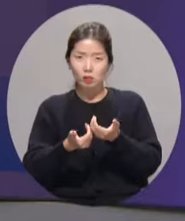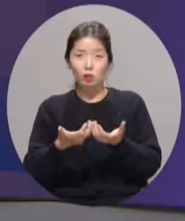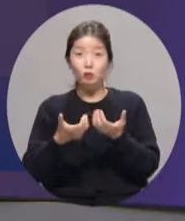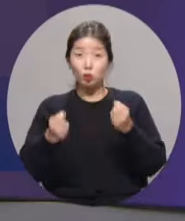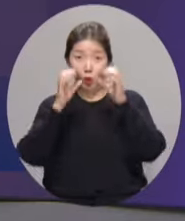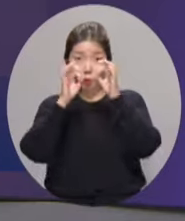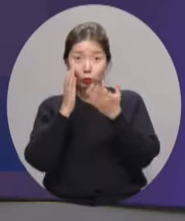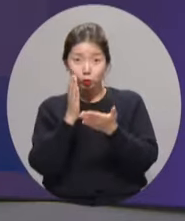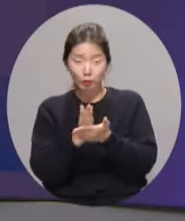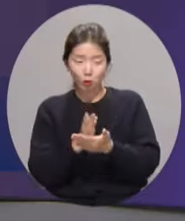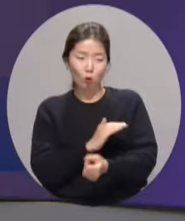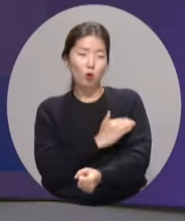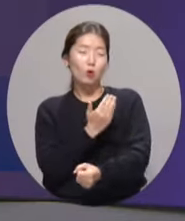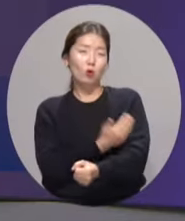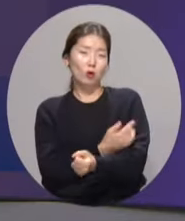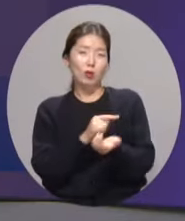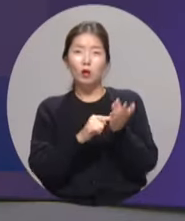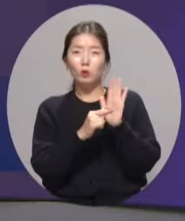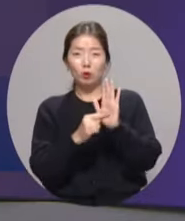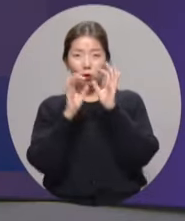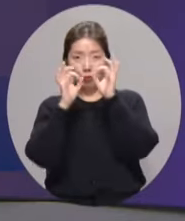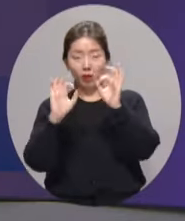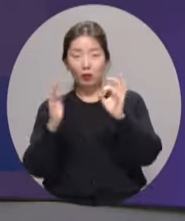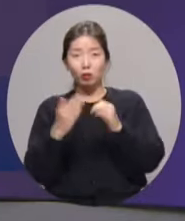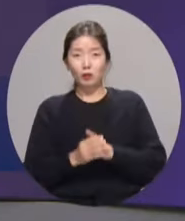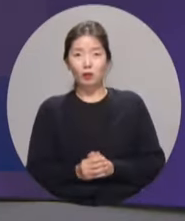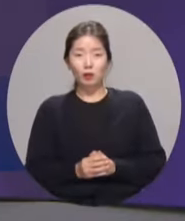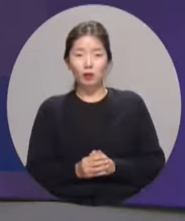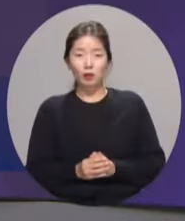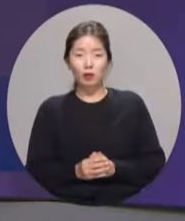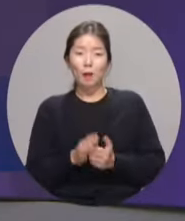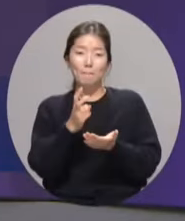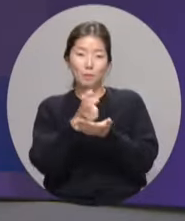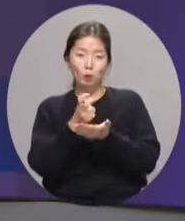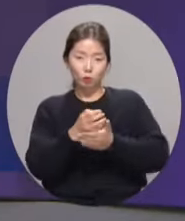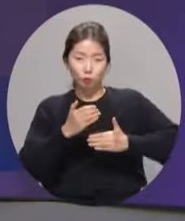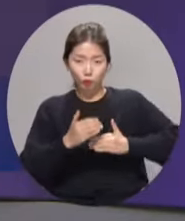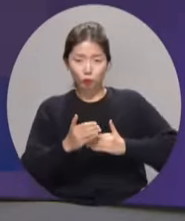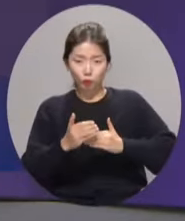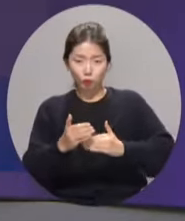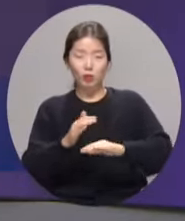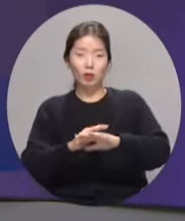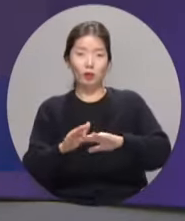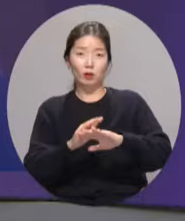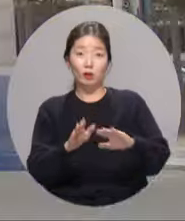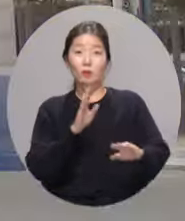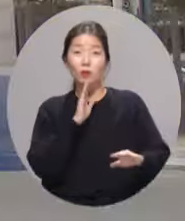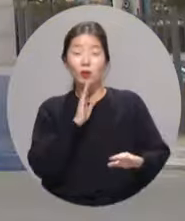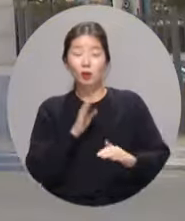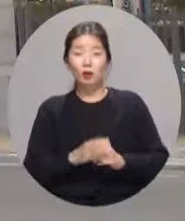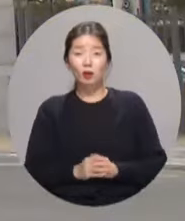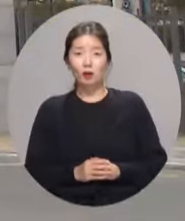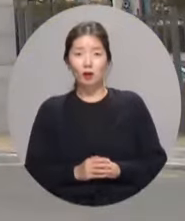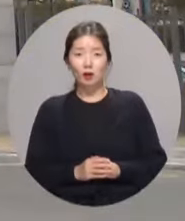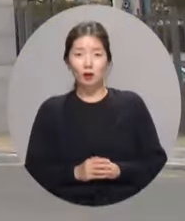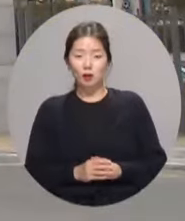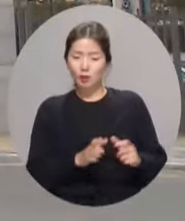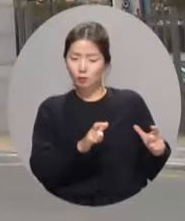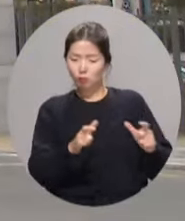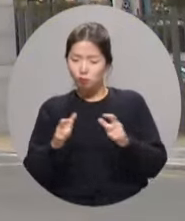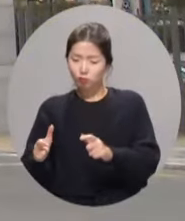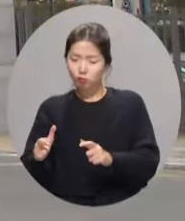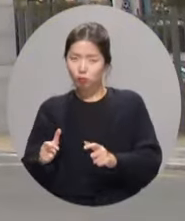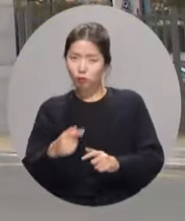마시고 정당한 권리 행사로 봐야 된다는 말씀을 드리고요. 법률적 과정을 통해서 해결하는 것이 맞다. 관할권